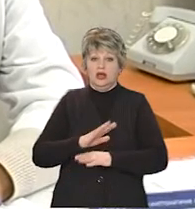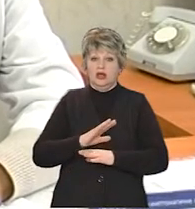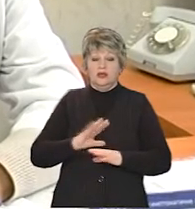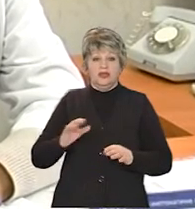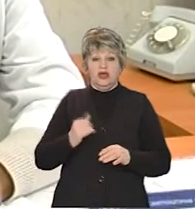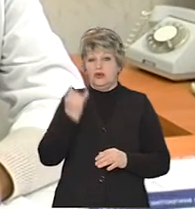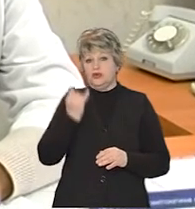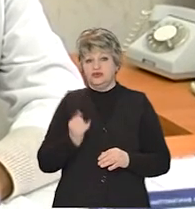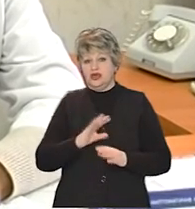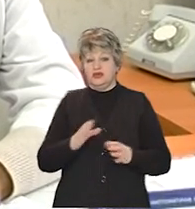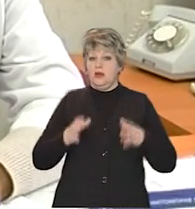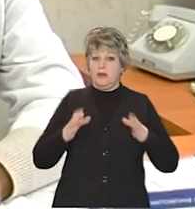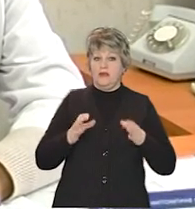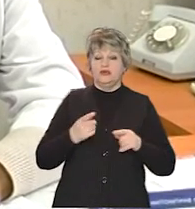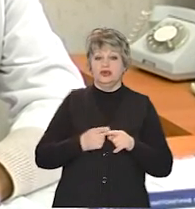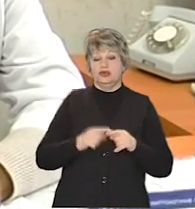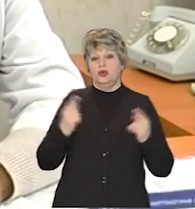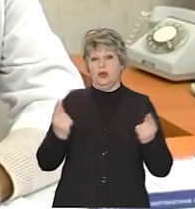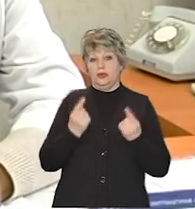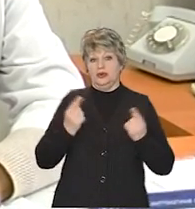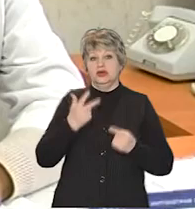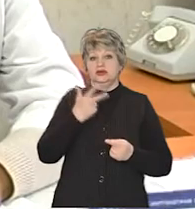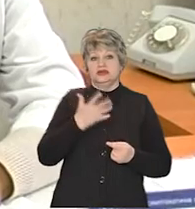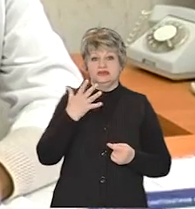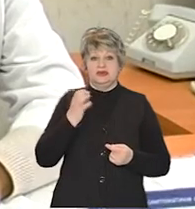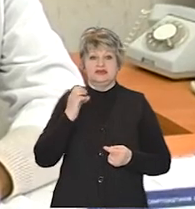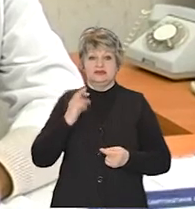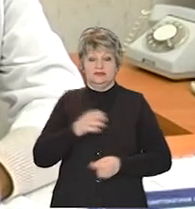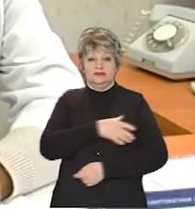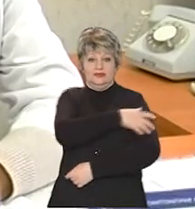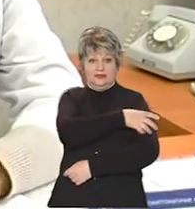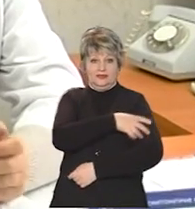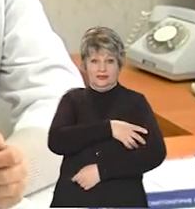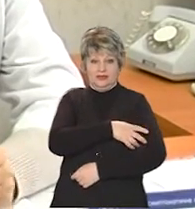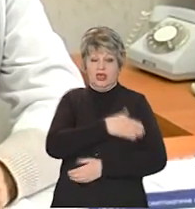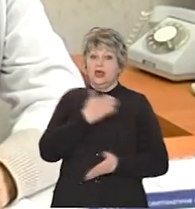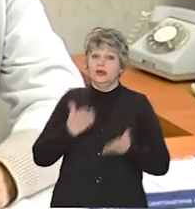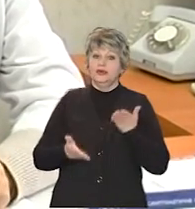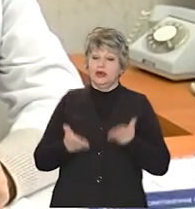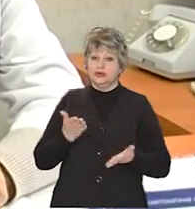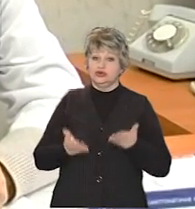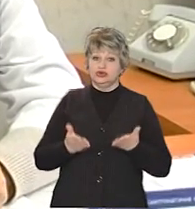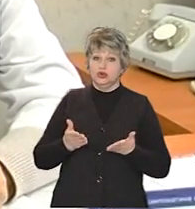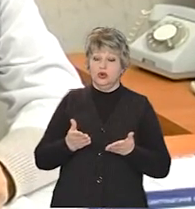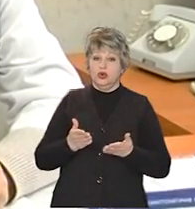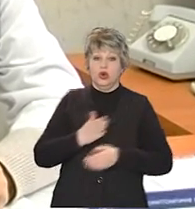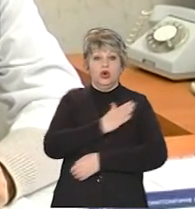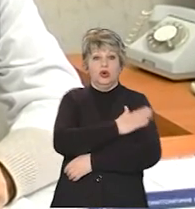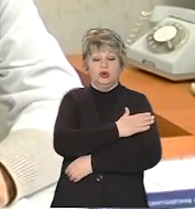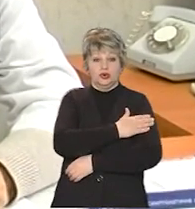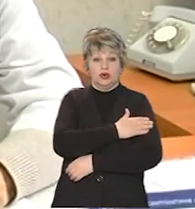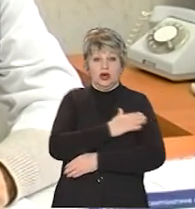дуже повна і не худа, це йде стандартна манжетка десь 35 см довжиною. Якщо